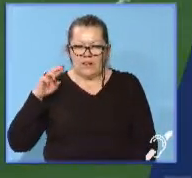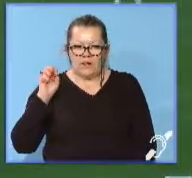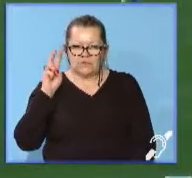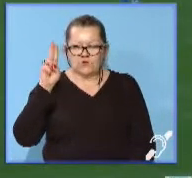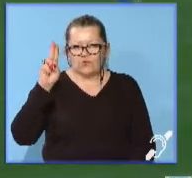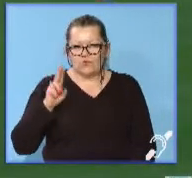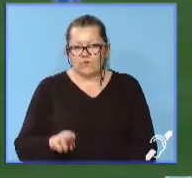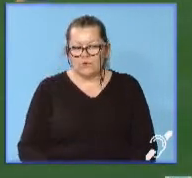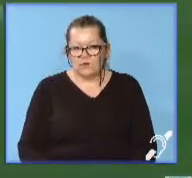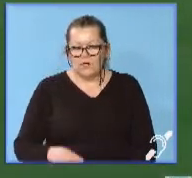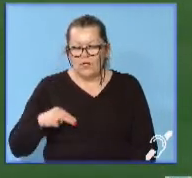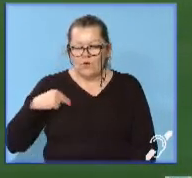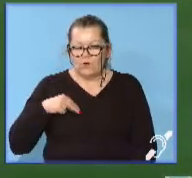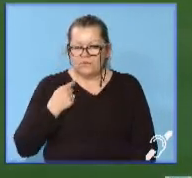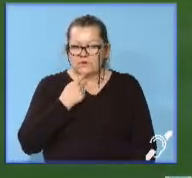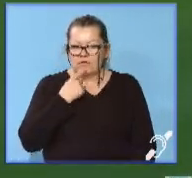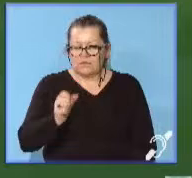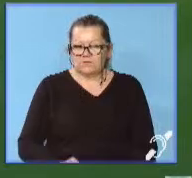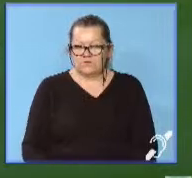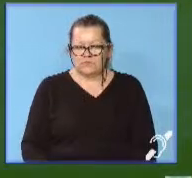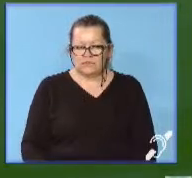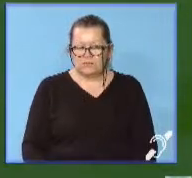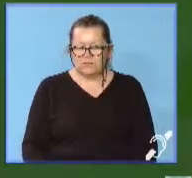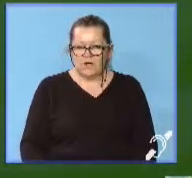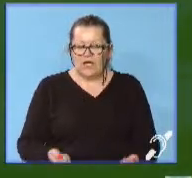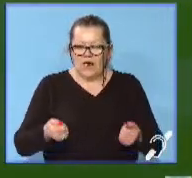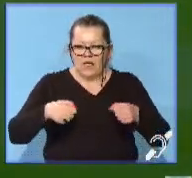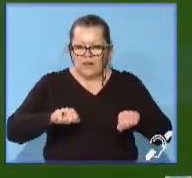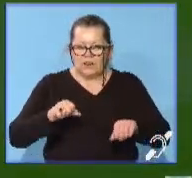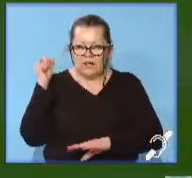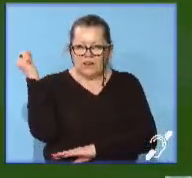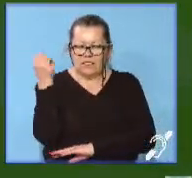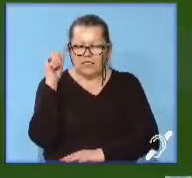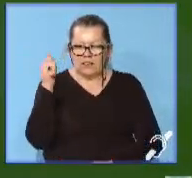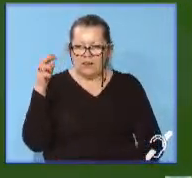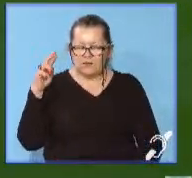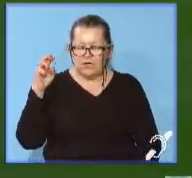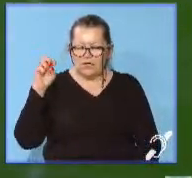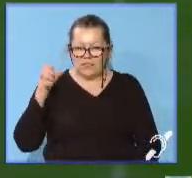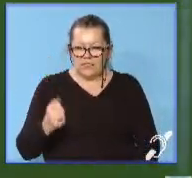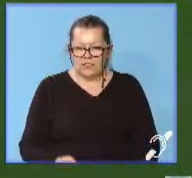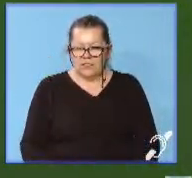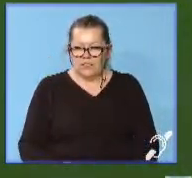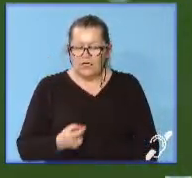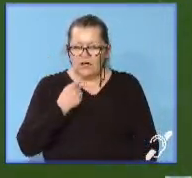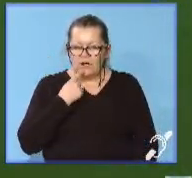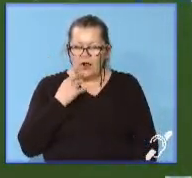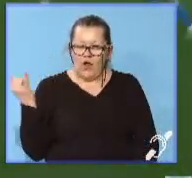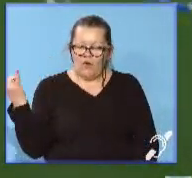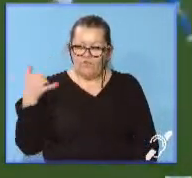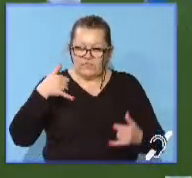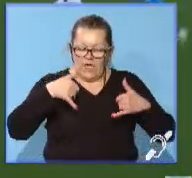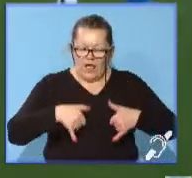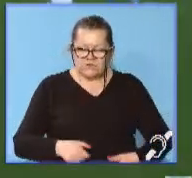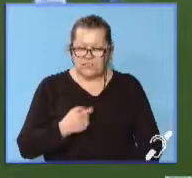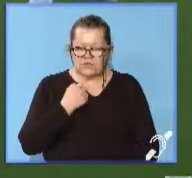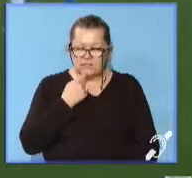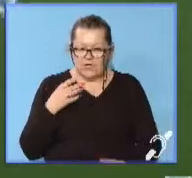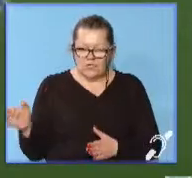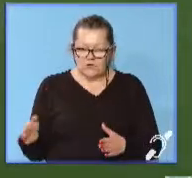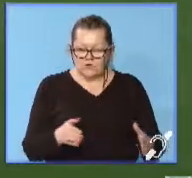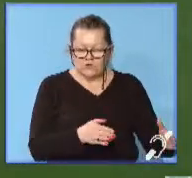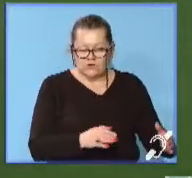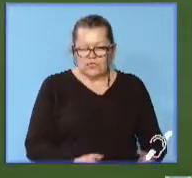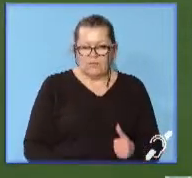nepereche Universitatea Craiova a încheiat cantonamentul din Antalia cu o remiză oltenii se întorc azi în Bănie și încep să